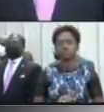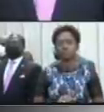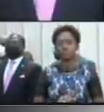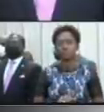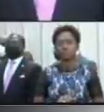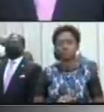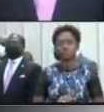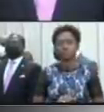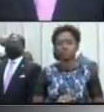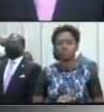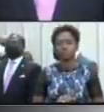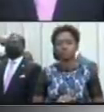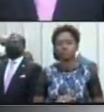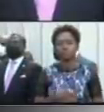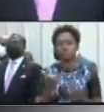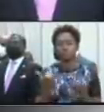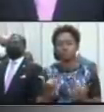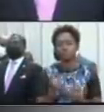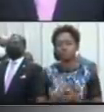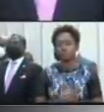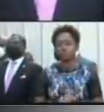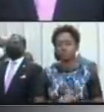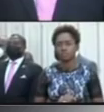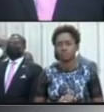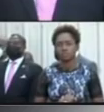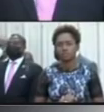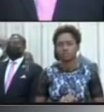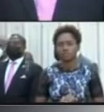concerne que le pays a gagné aujourd'hui. Hein.